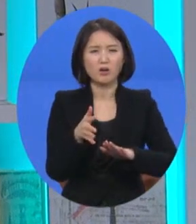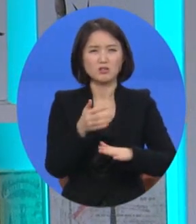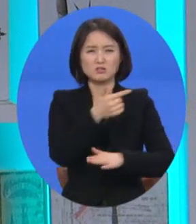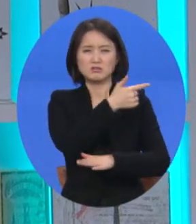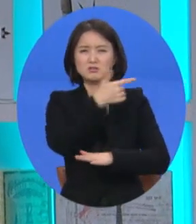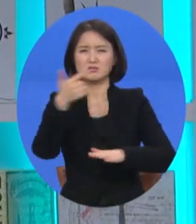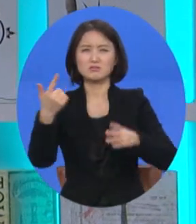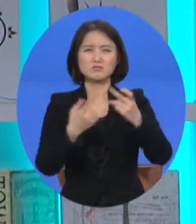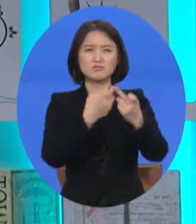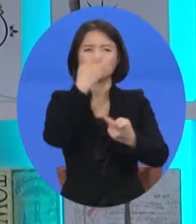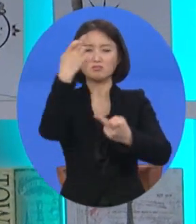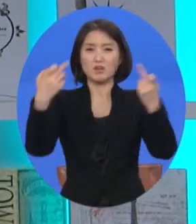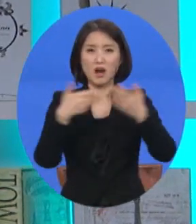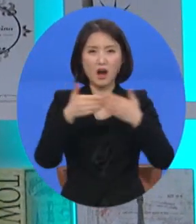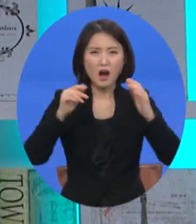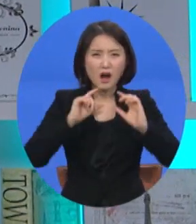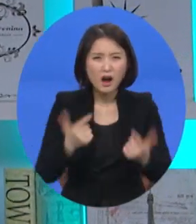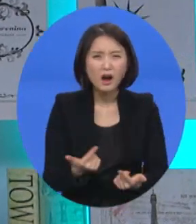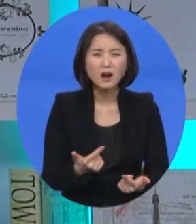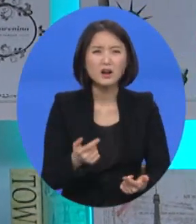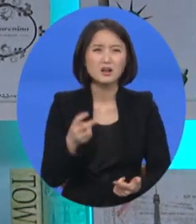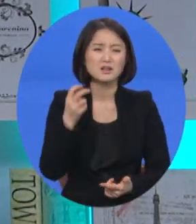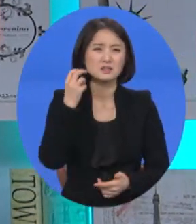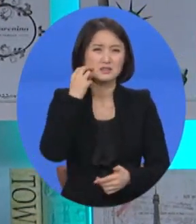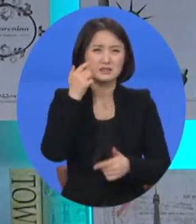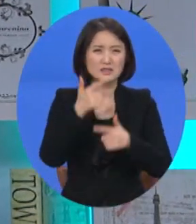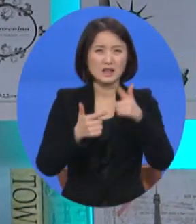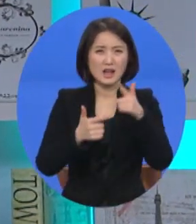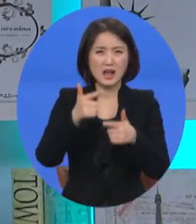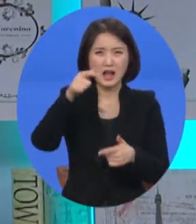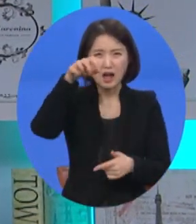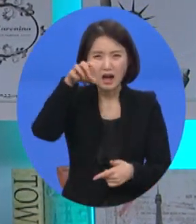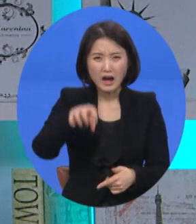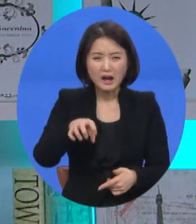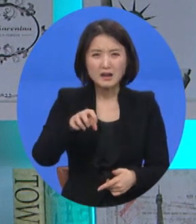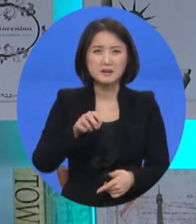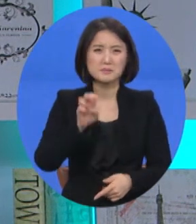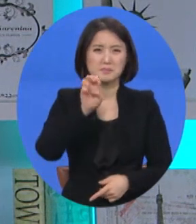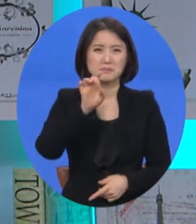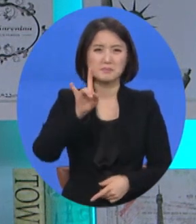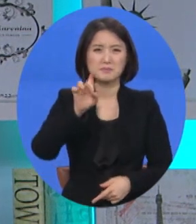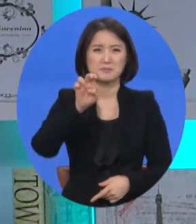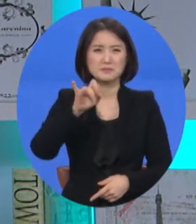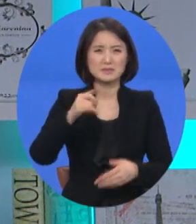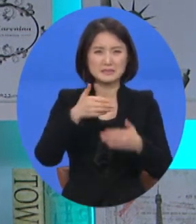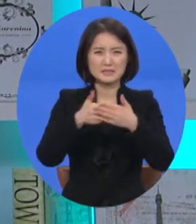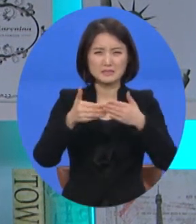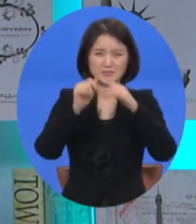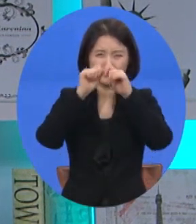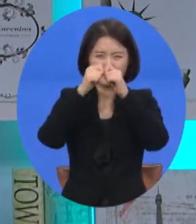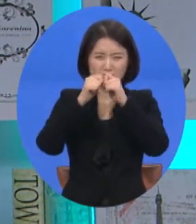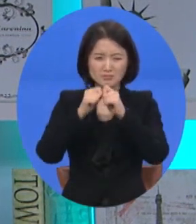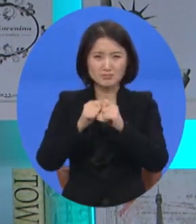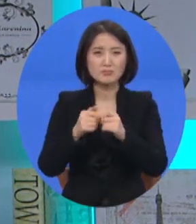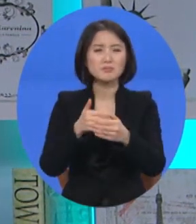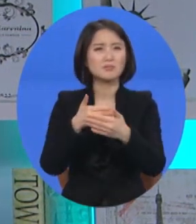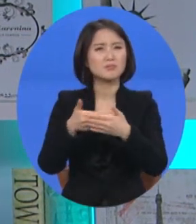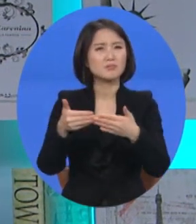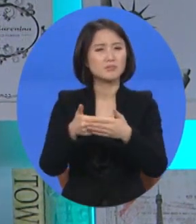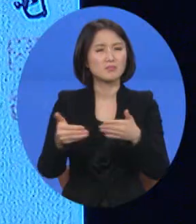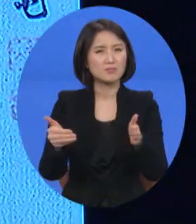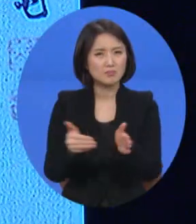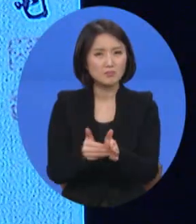매미를 그리고 장말 투명한 날개 에까지 도장 1로 아주 리얼하게 묘사 를 했어요 그쵸 소나무 가지에